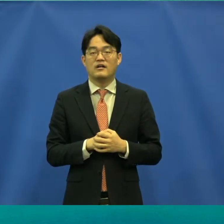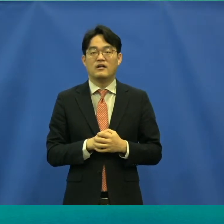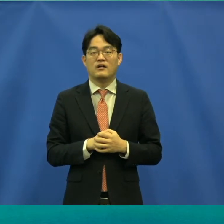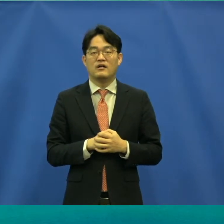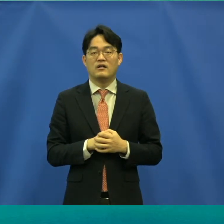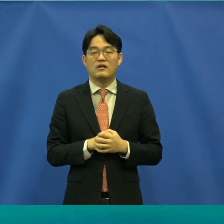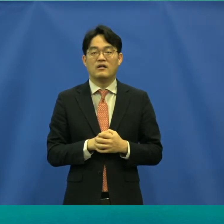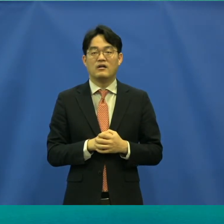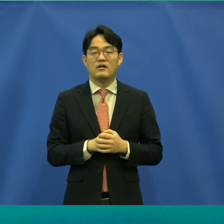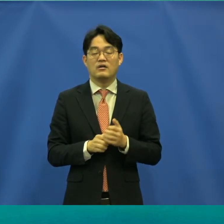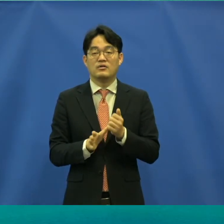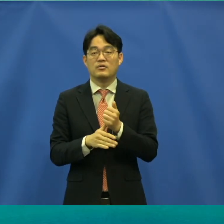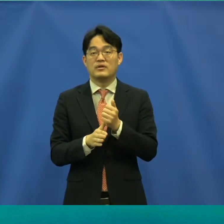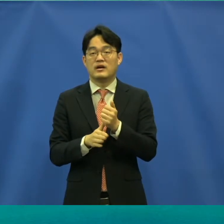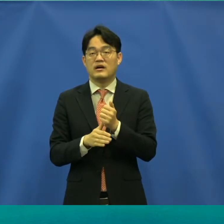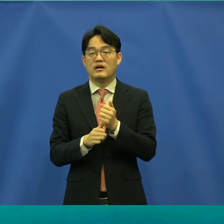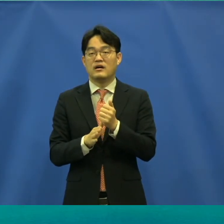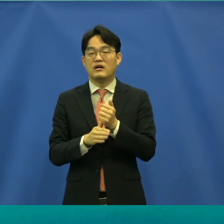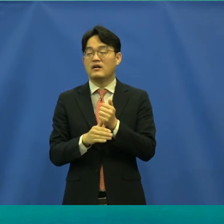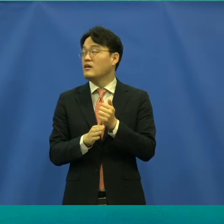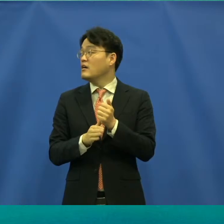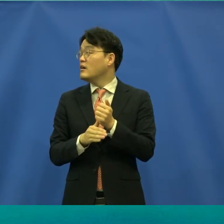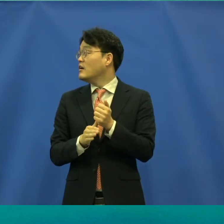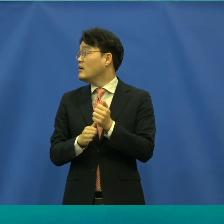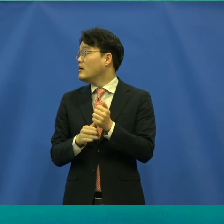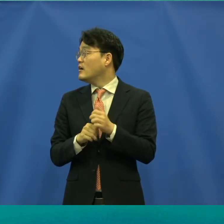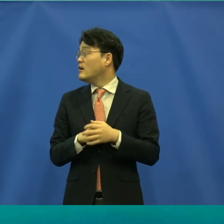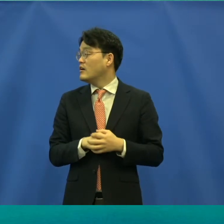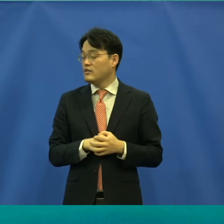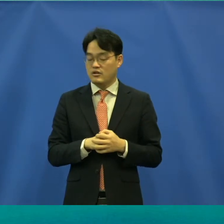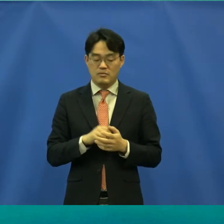이쪽 보시면 되죠, 그죠? 양쪽에 보시면.